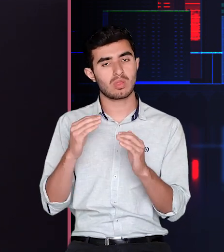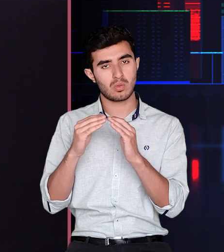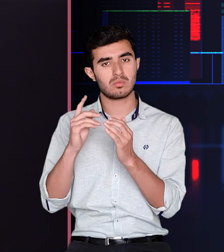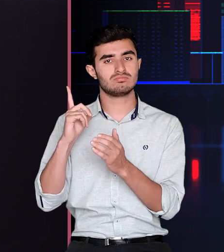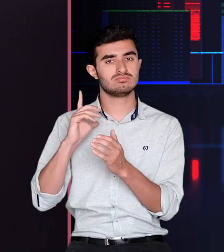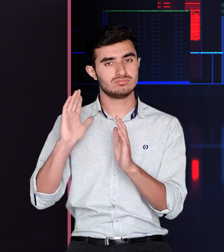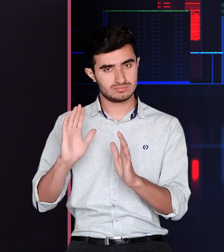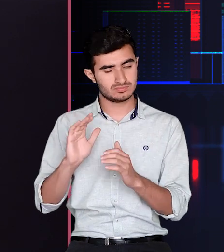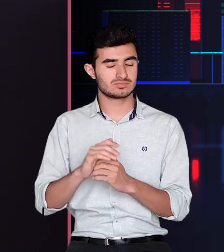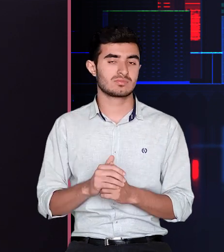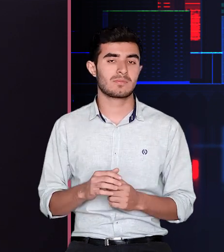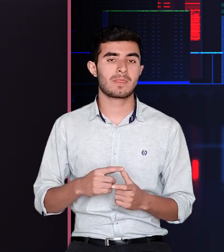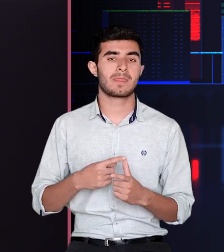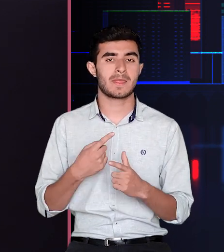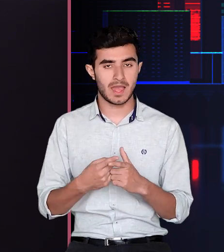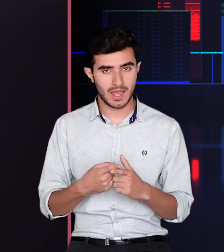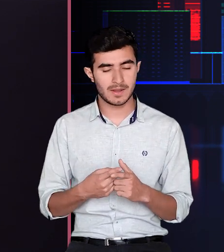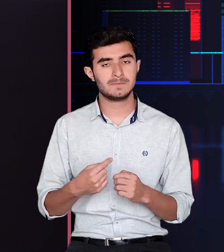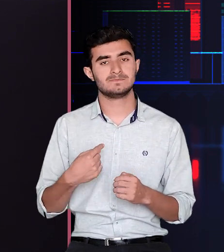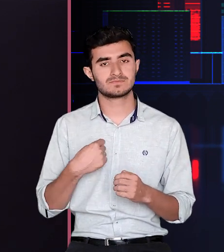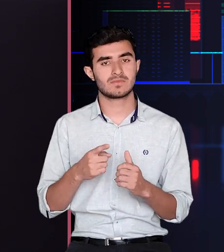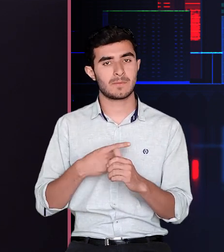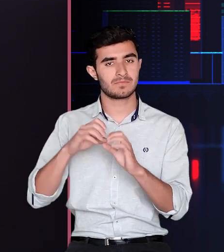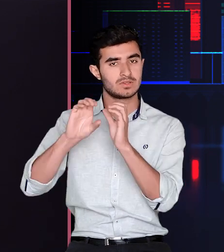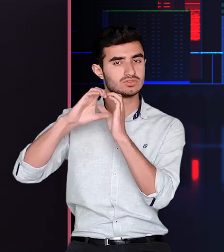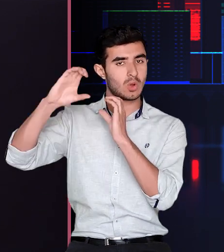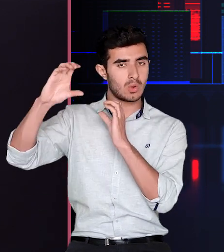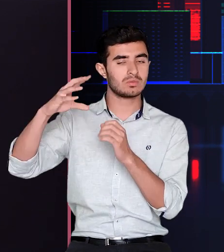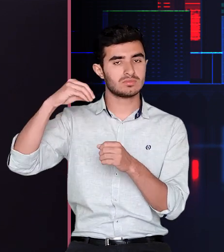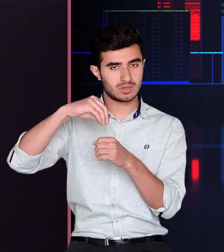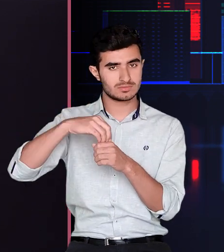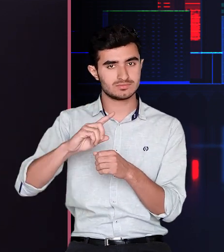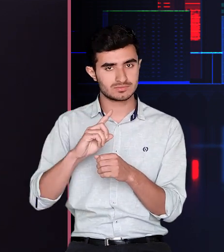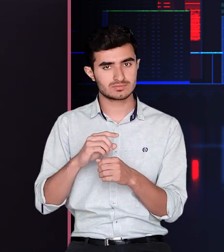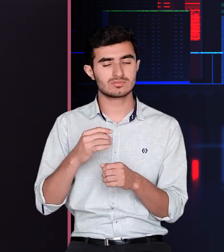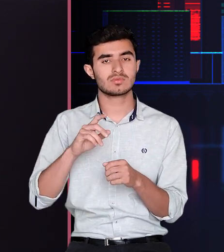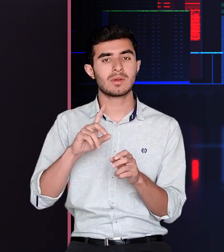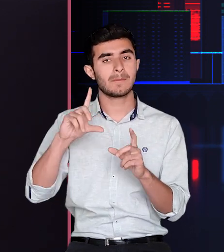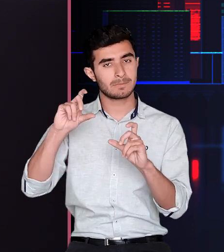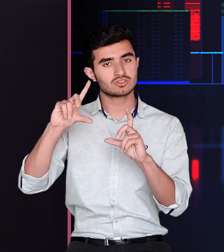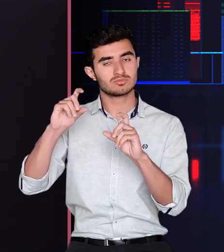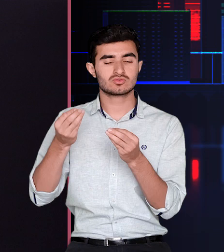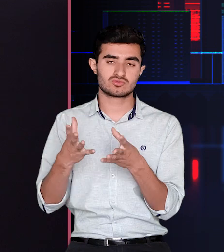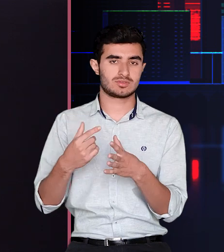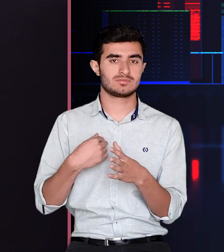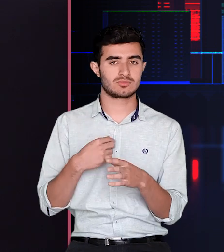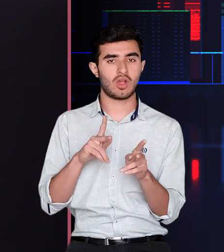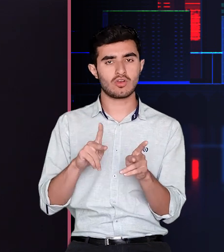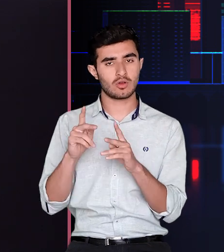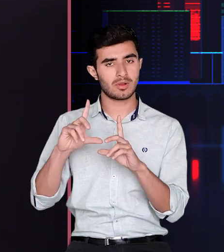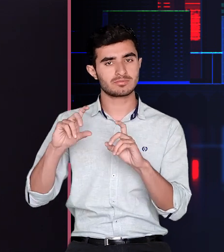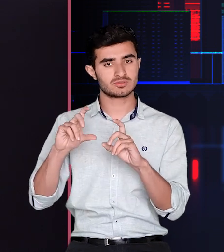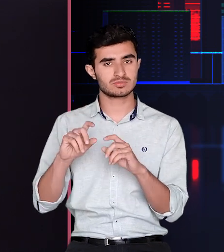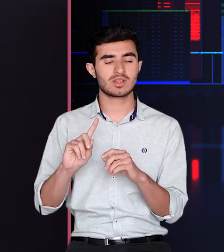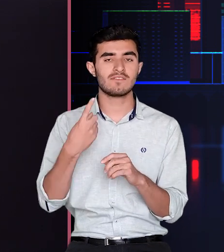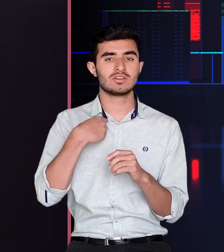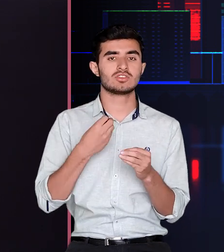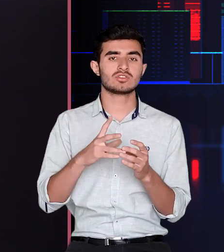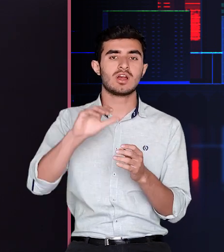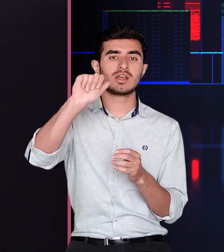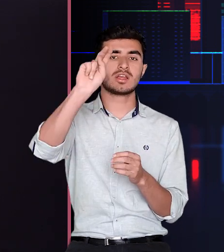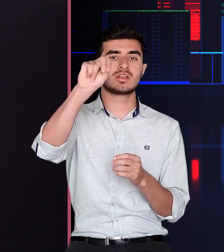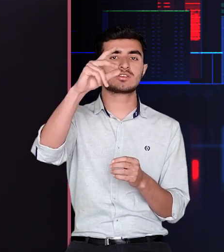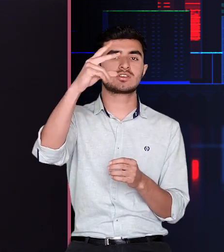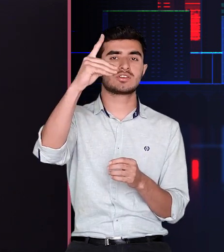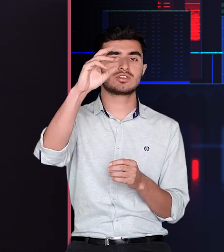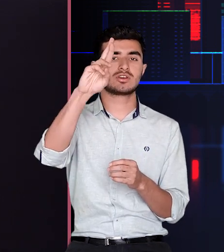साथ बेसिक इमेजेस लेना शुरू कर दिए। मैंने शुरू किया था एंड्रोमेडा के साथ। एंड्रोमेडा की काफ़ी अच्छी पिक्चर्स आ गई थी मेरे पास। So